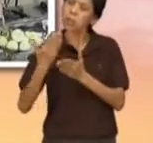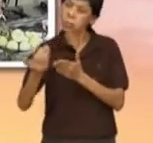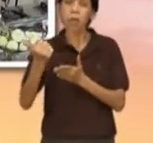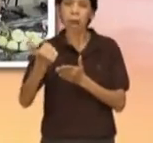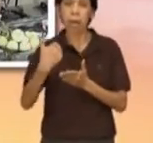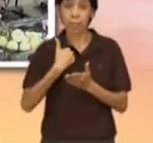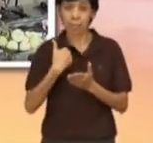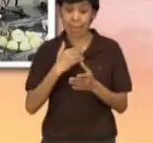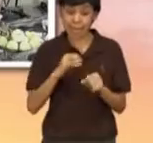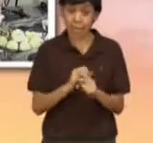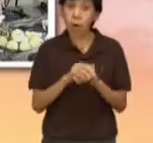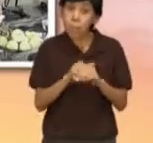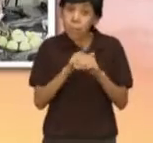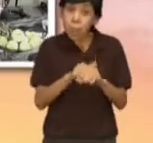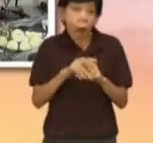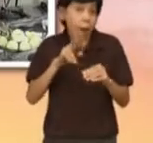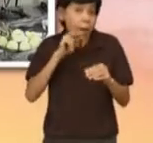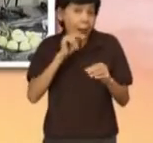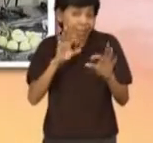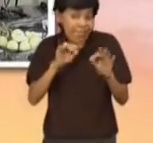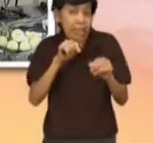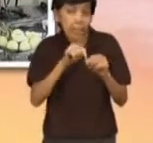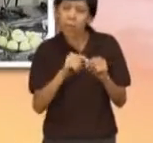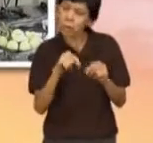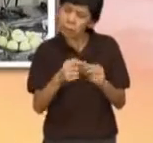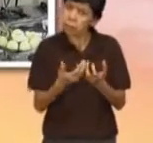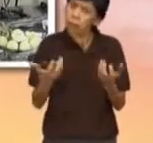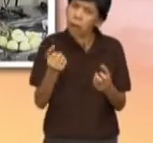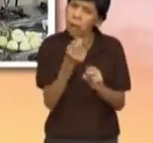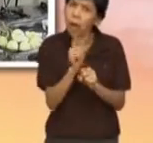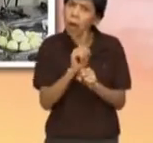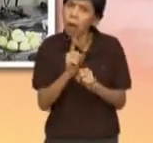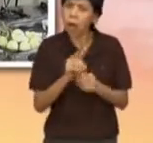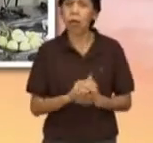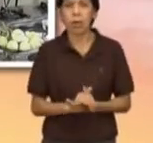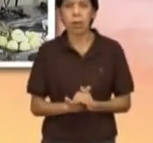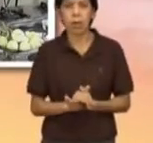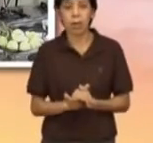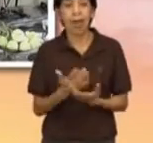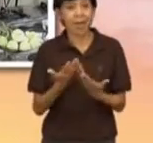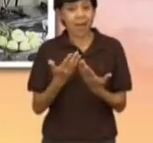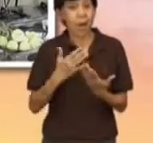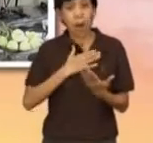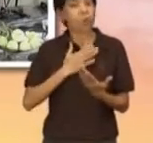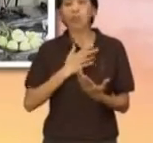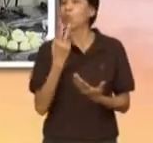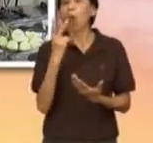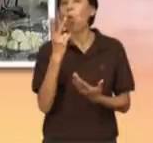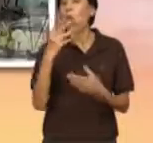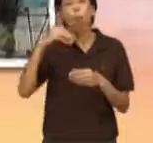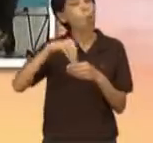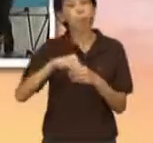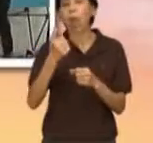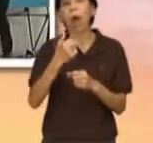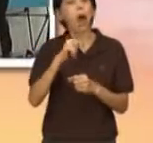าหัวกะทิน ะคะอันนี้คือในส่วนหัวหรือว่านี่เขาแยกกันยังไงคะอาจารย ์อันนี้คือใช้ได้ทั้งหัวทั้งหางเ